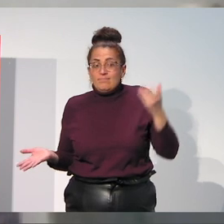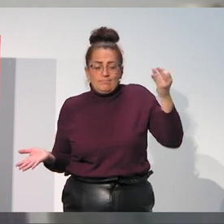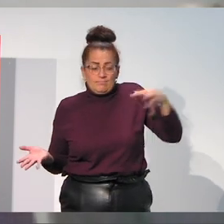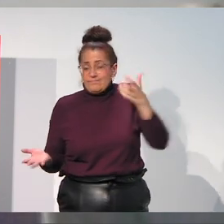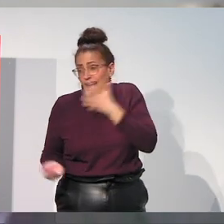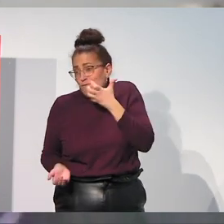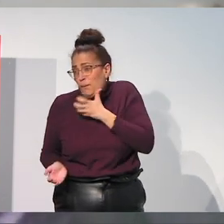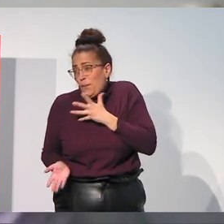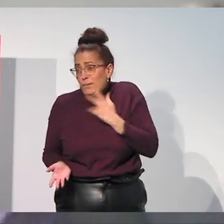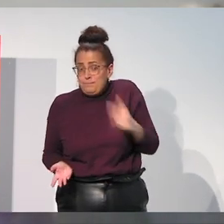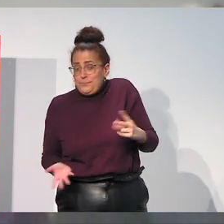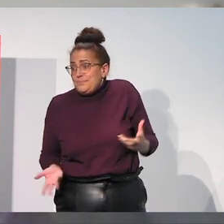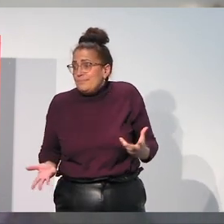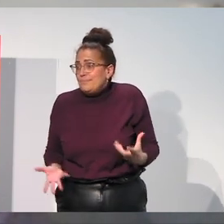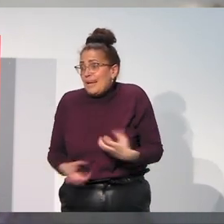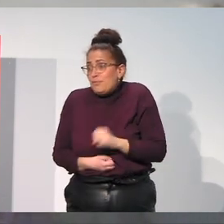tragique.